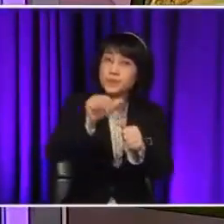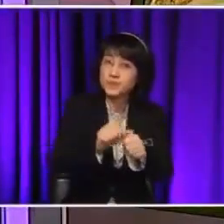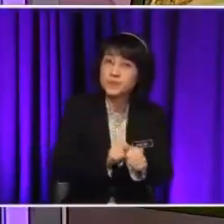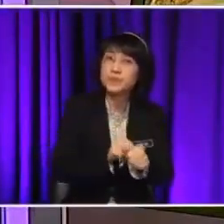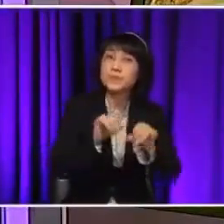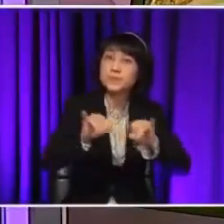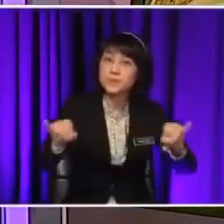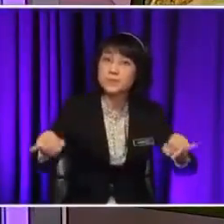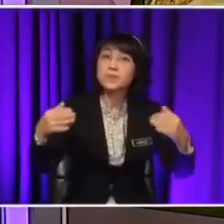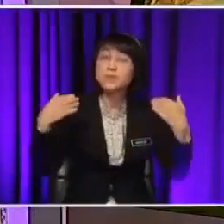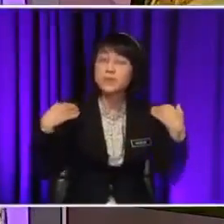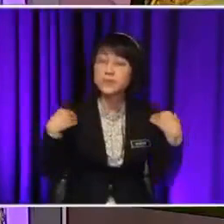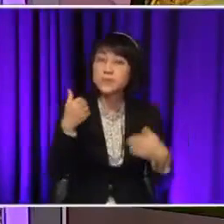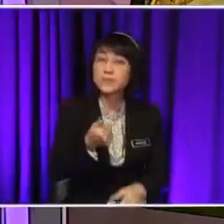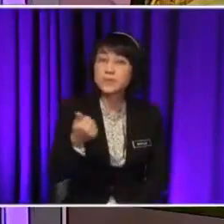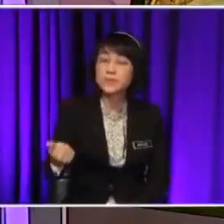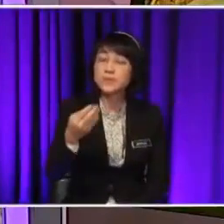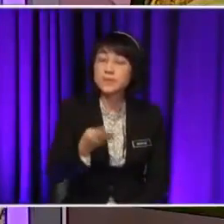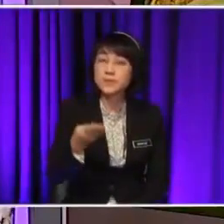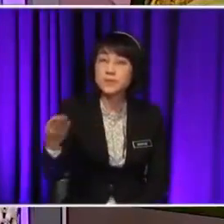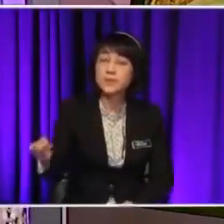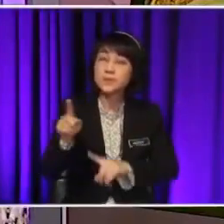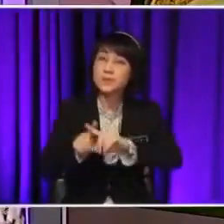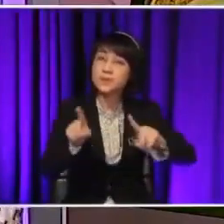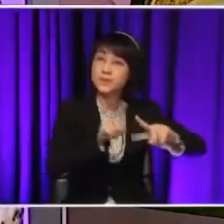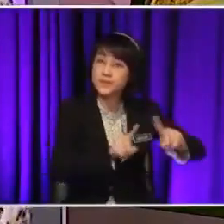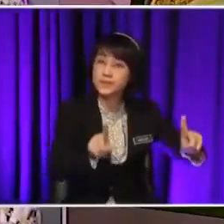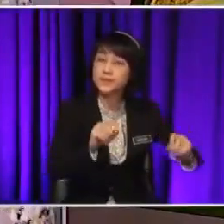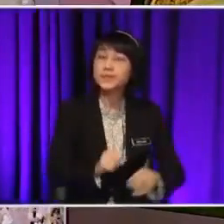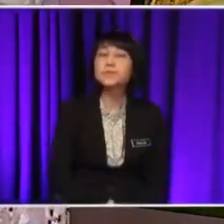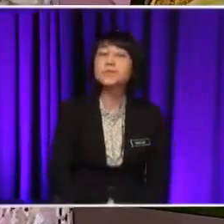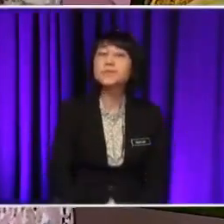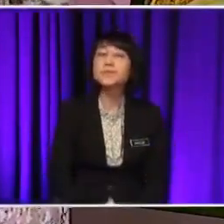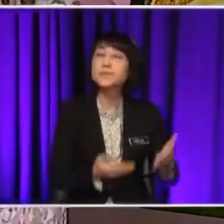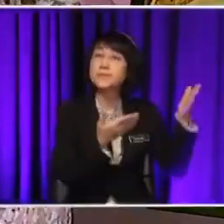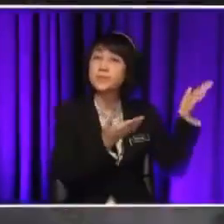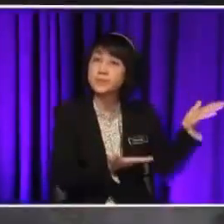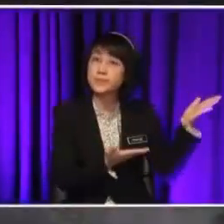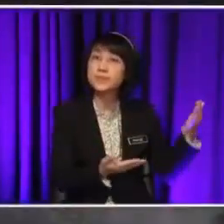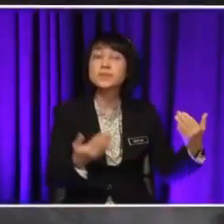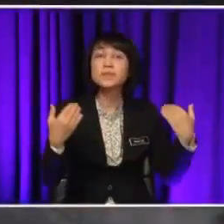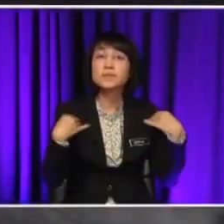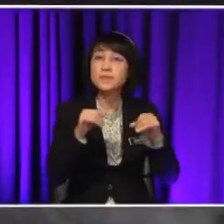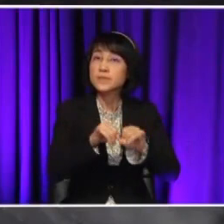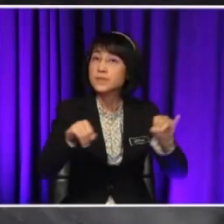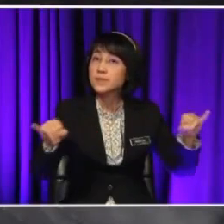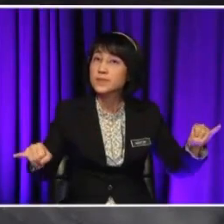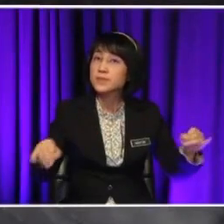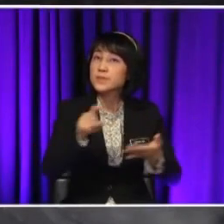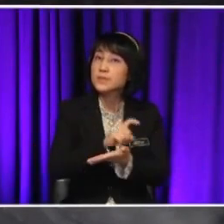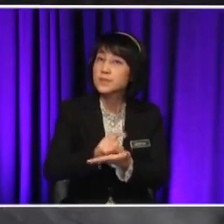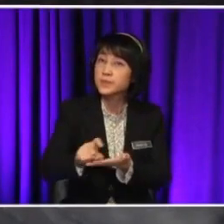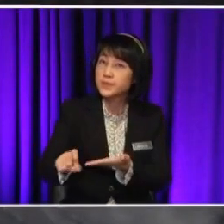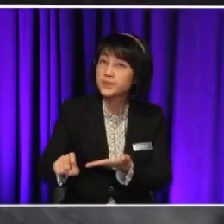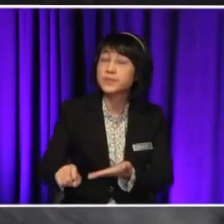mempunyai alat yang, alat dan bahan yang berbeza. Okey, di sebelah cikgu sekarang adalah jenis-jenis batik. Yang atas ini